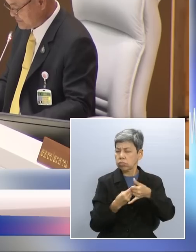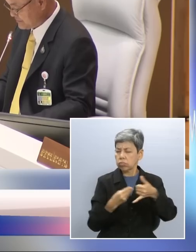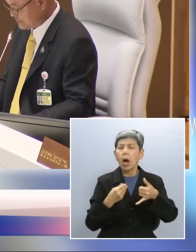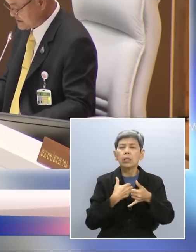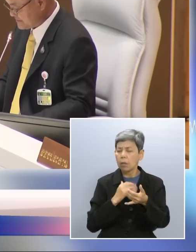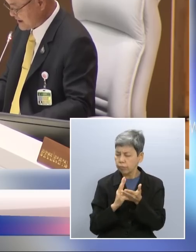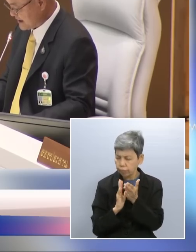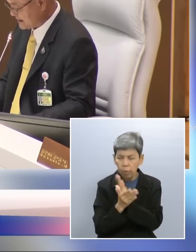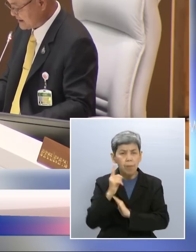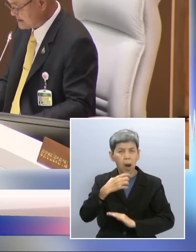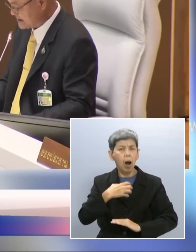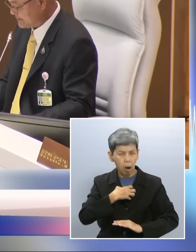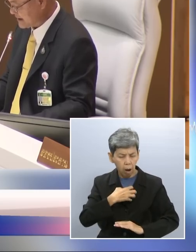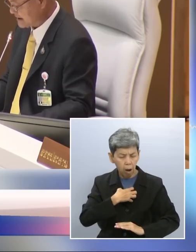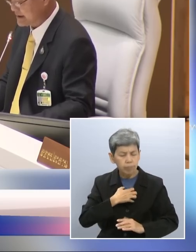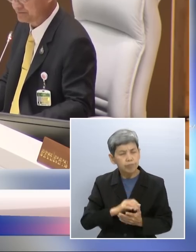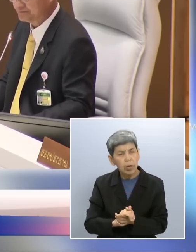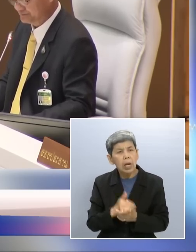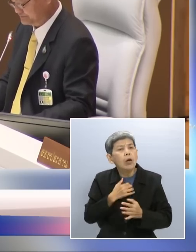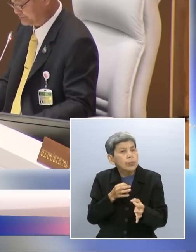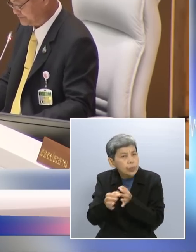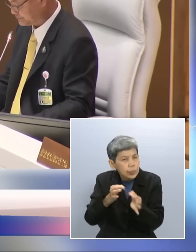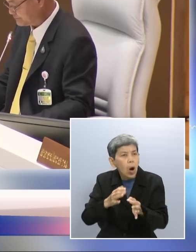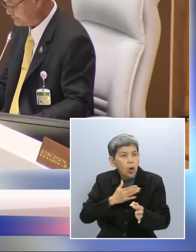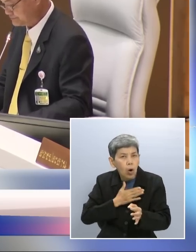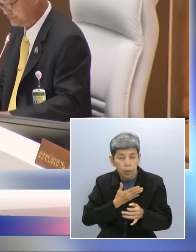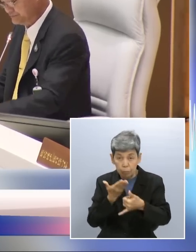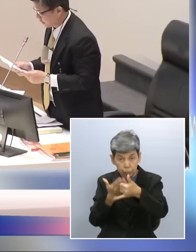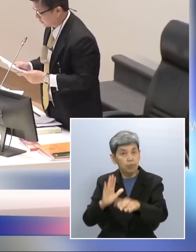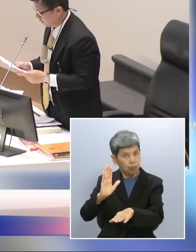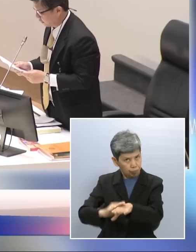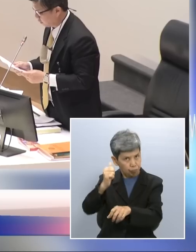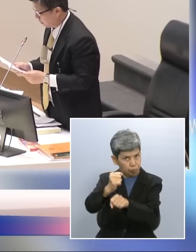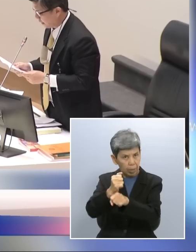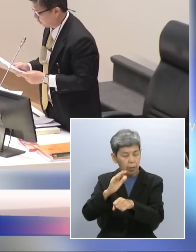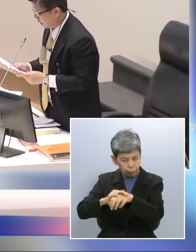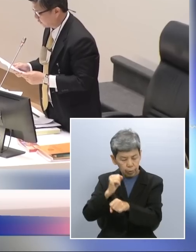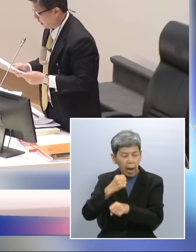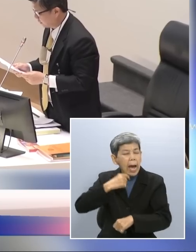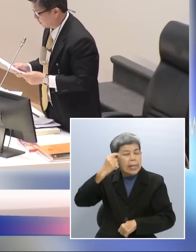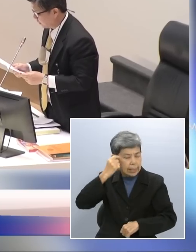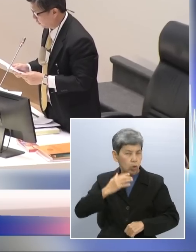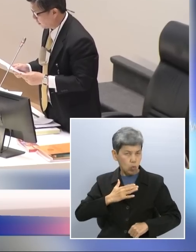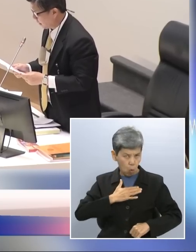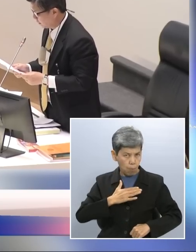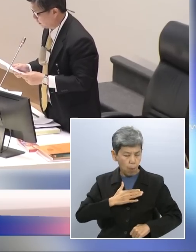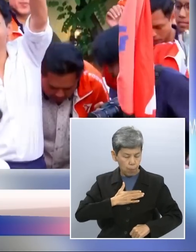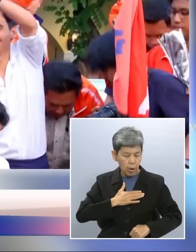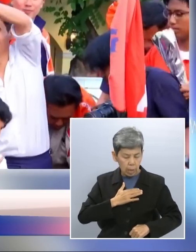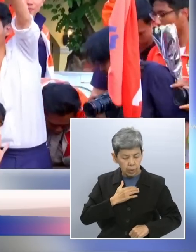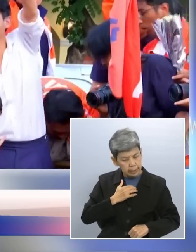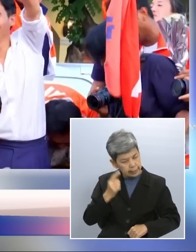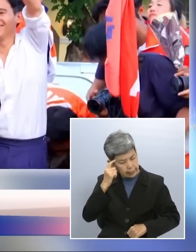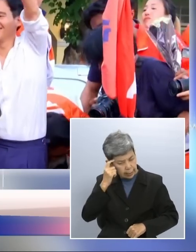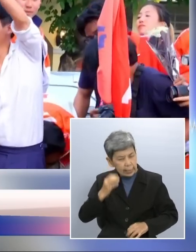การเปลี่ยนแปลงประเทศก็ชี้ให้เห็นว่าคุณมีความสามารถอันนี้ก็เป็นความเห็นแล้วก็เป็นเกณฑ์ในการ